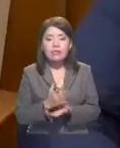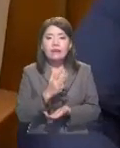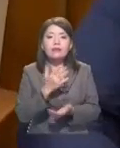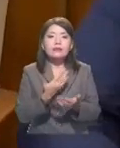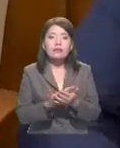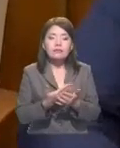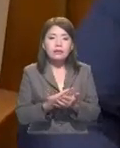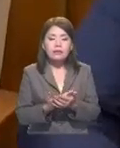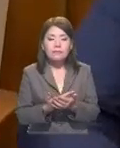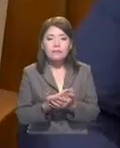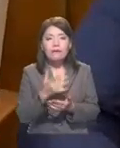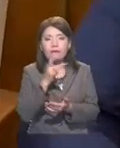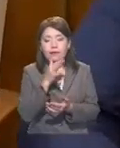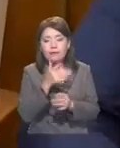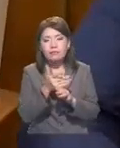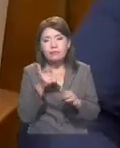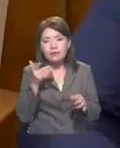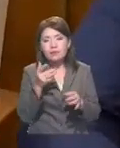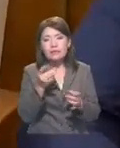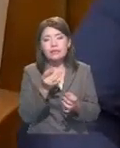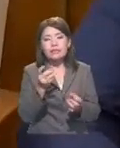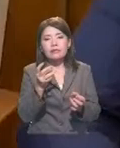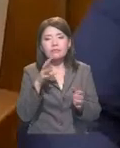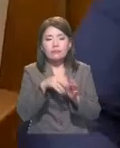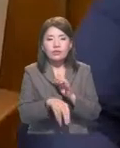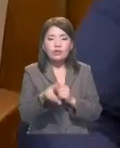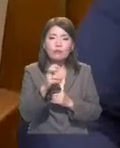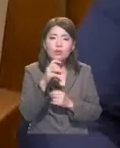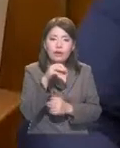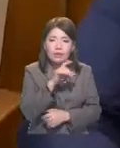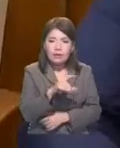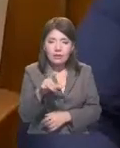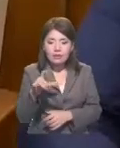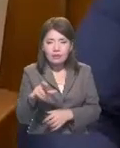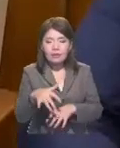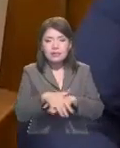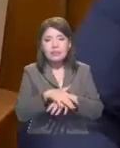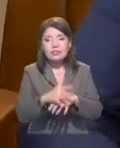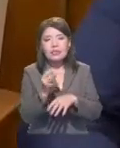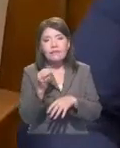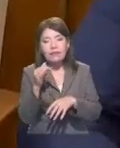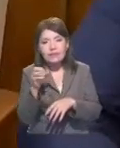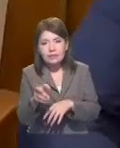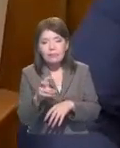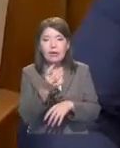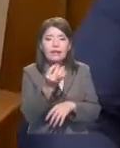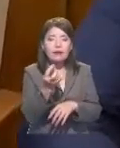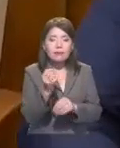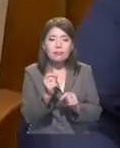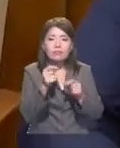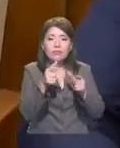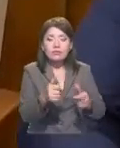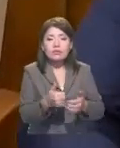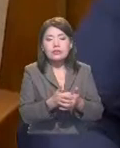жоқ. Уақытында елге танымал азаматтар, оның ішінде депутаттар да қоғамға салафизм мен арабизацияны енгізуге